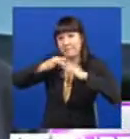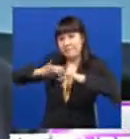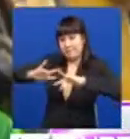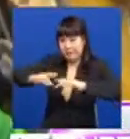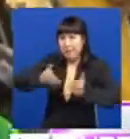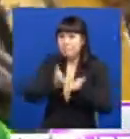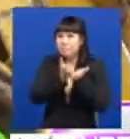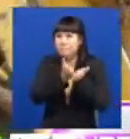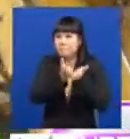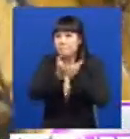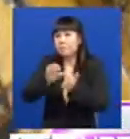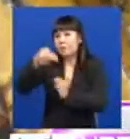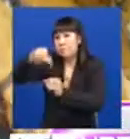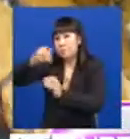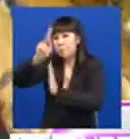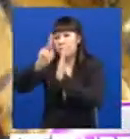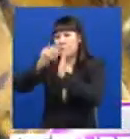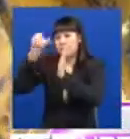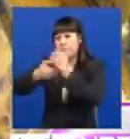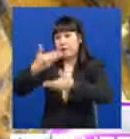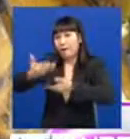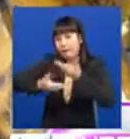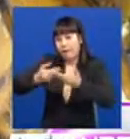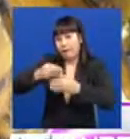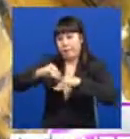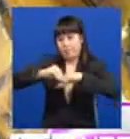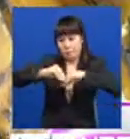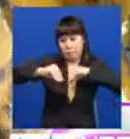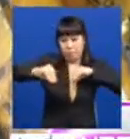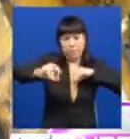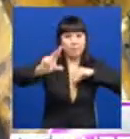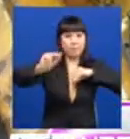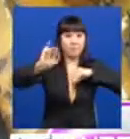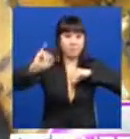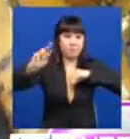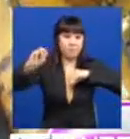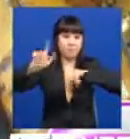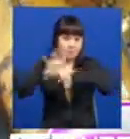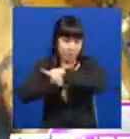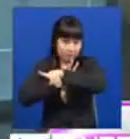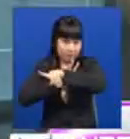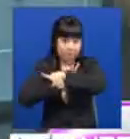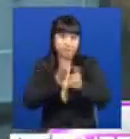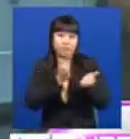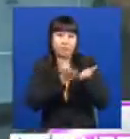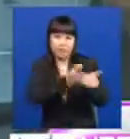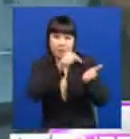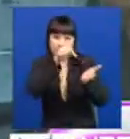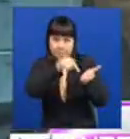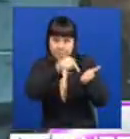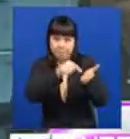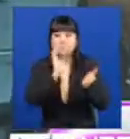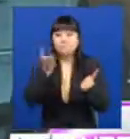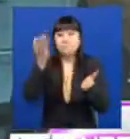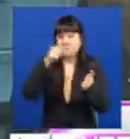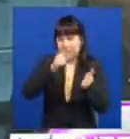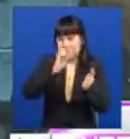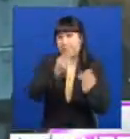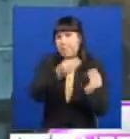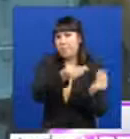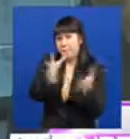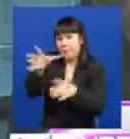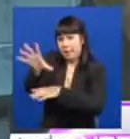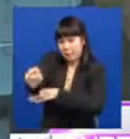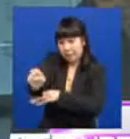เถื่อนอยู่ห่างจากฝั่งประมาณ 30ไมล์ทะเลเรือดวงสมุดเป็นเรือประมงดัดแปลงขนาดความยาว 9วากว้าง